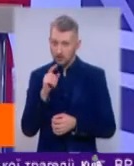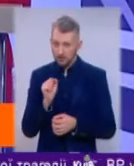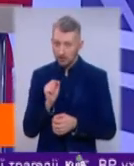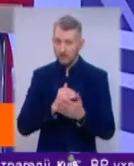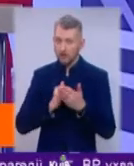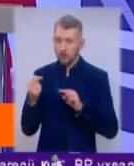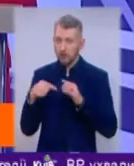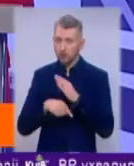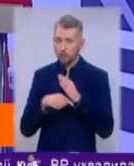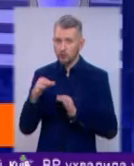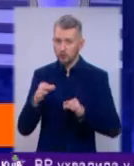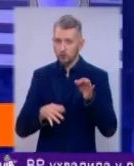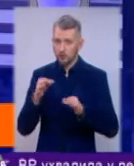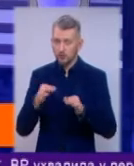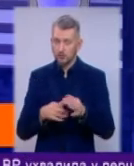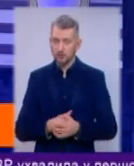Вищий антикорупційний суд?